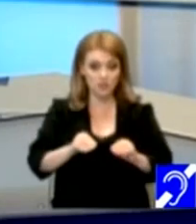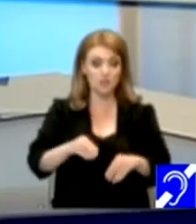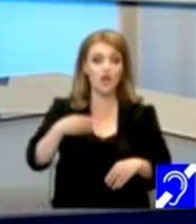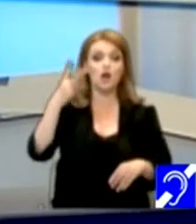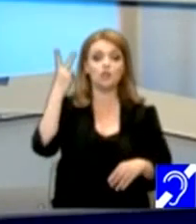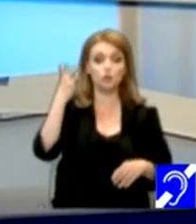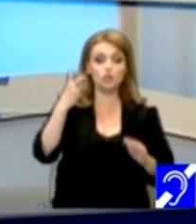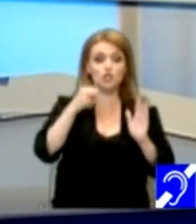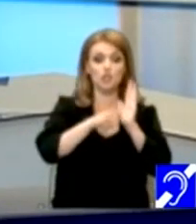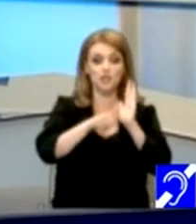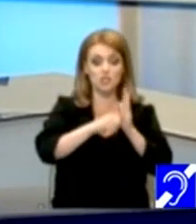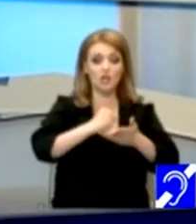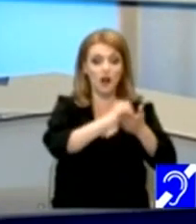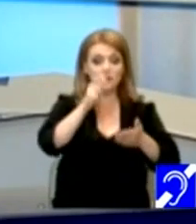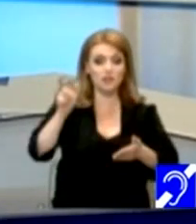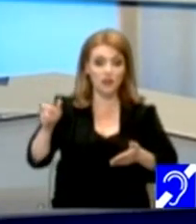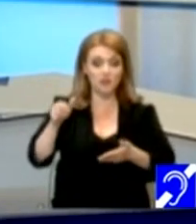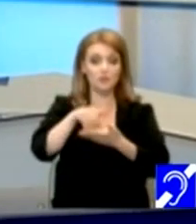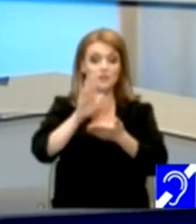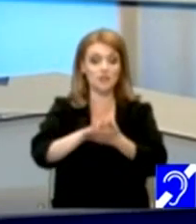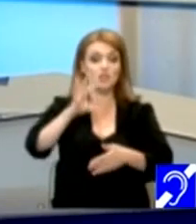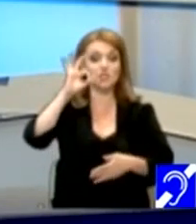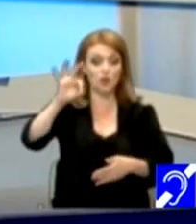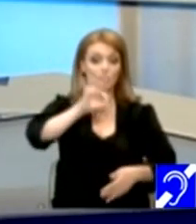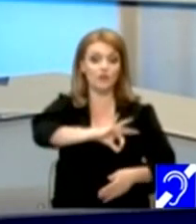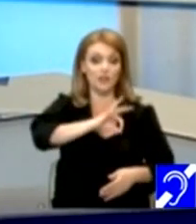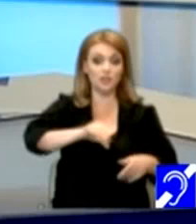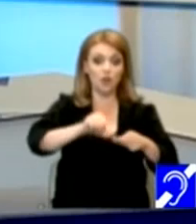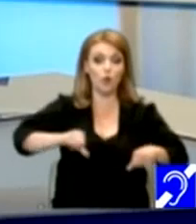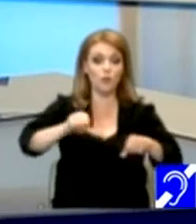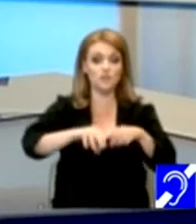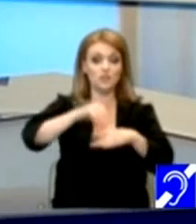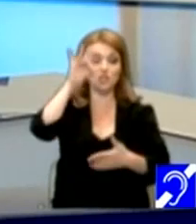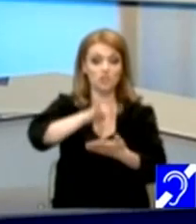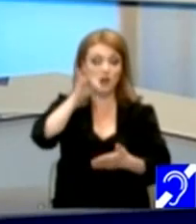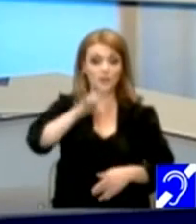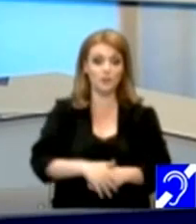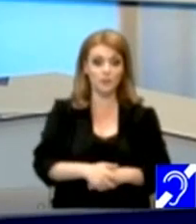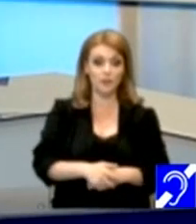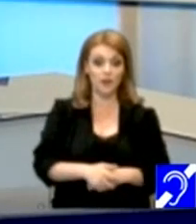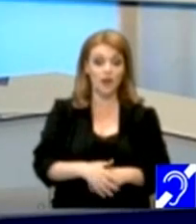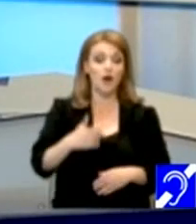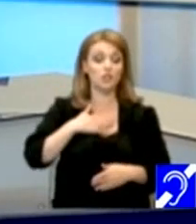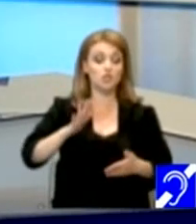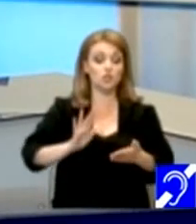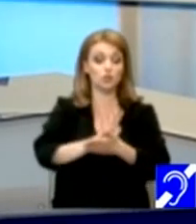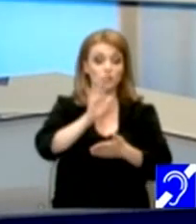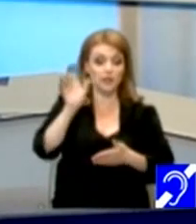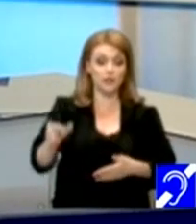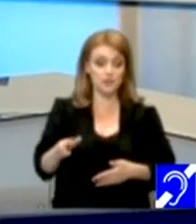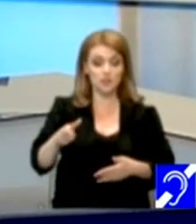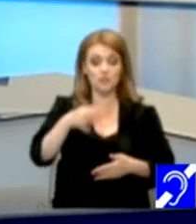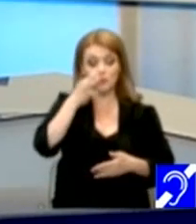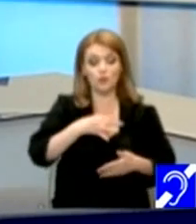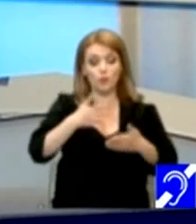peste 260 de candidați au declarat zero venituri la Comisia Electorală Centrală. Colegul meu, Gheorghe Lungu, a analizat